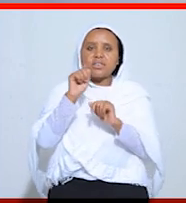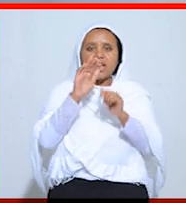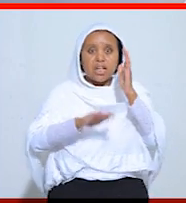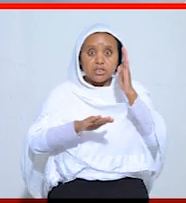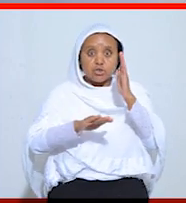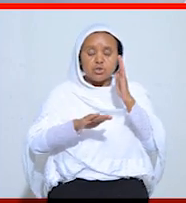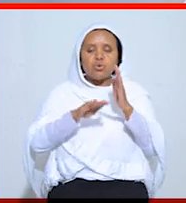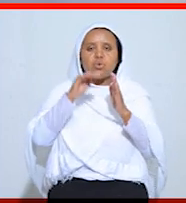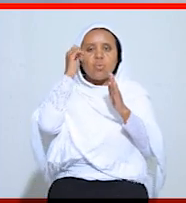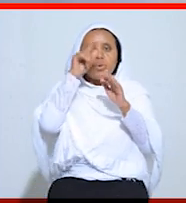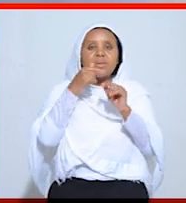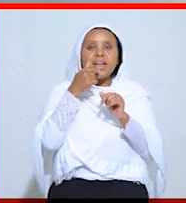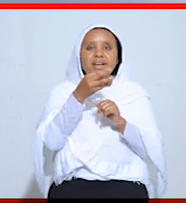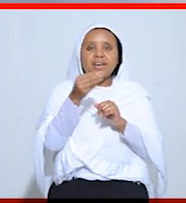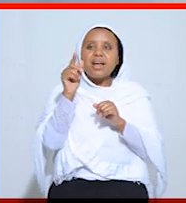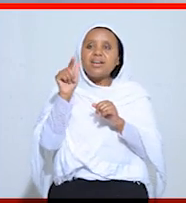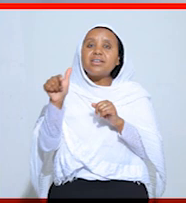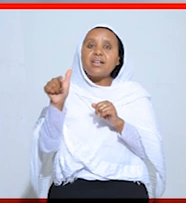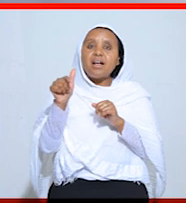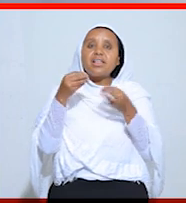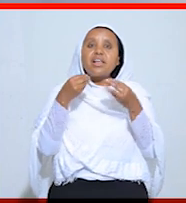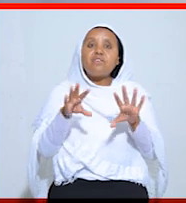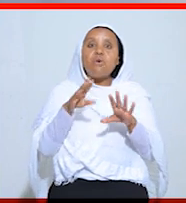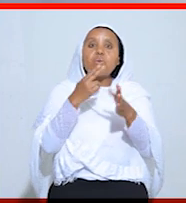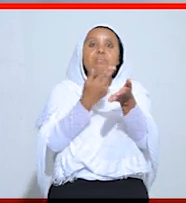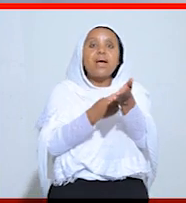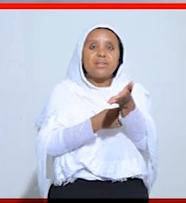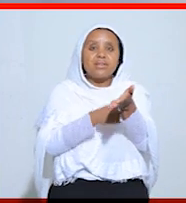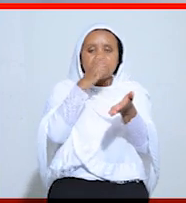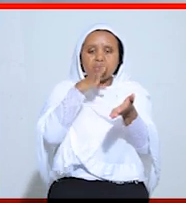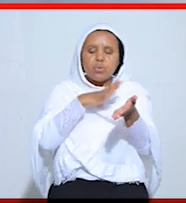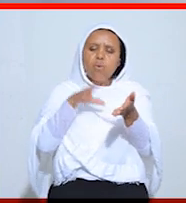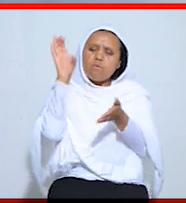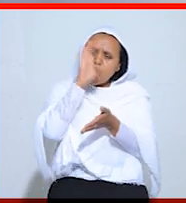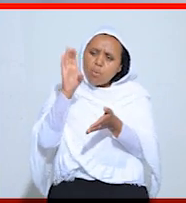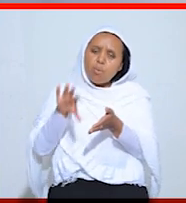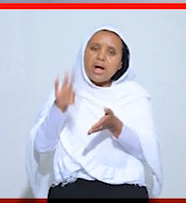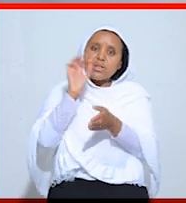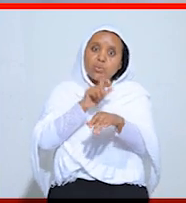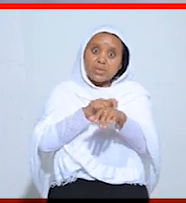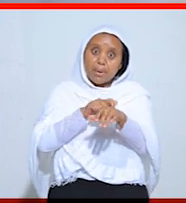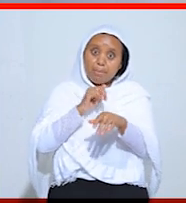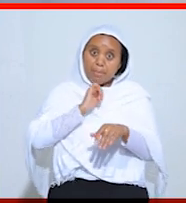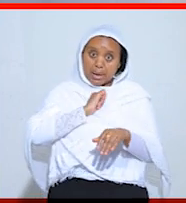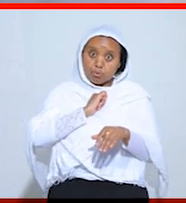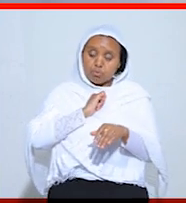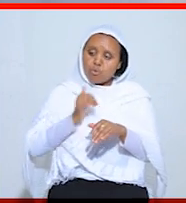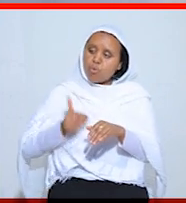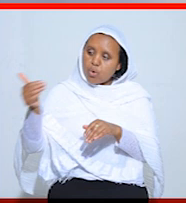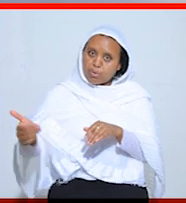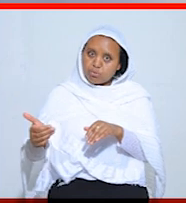ስለሄደ ስለታናሽየ ወንድም ይናገርና እነዚያ የጠፋውን በግ ሰውየው ፈልጎ ባገኘው ጊዜ